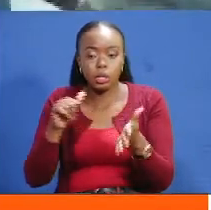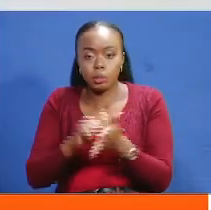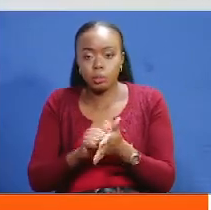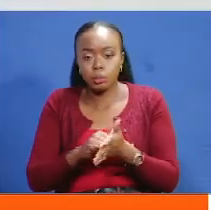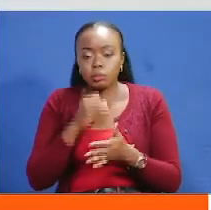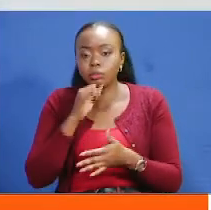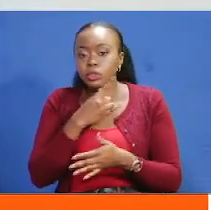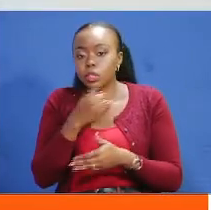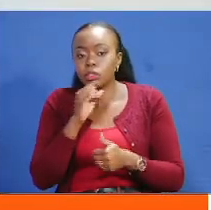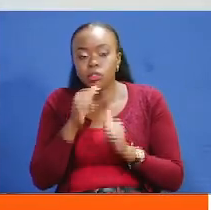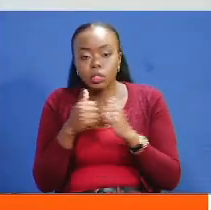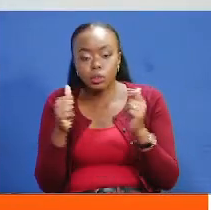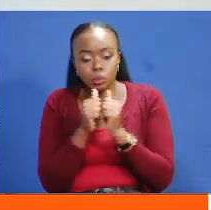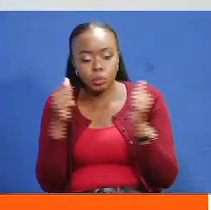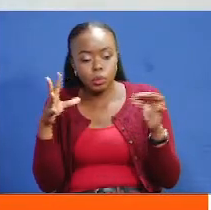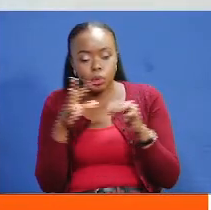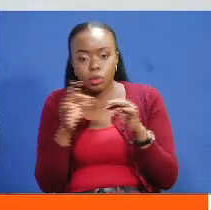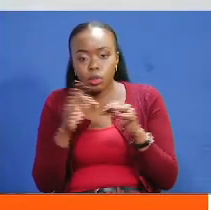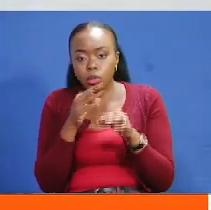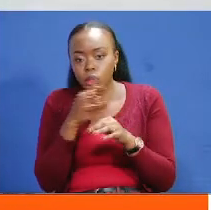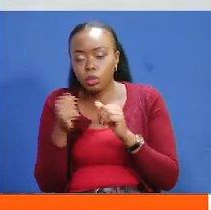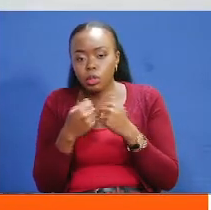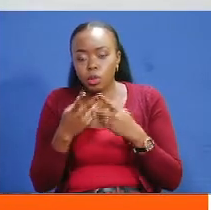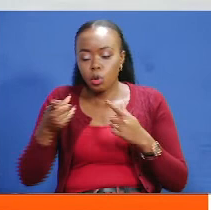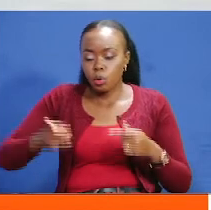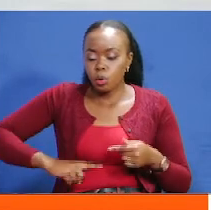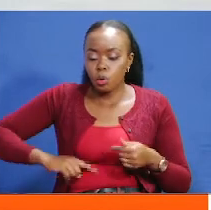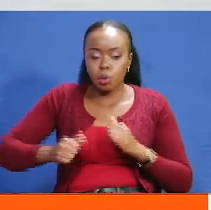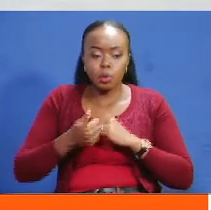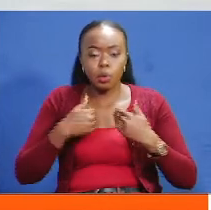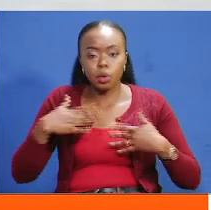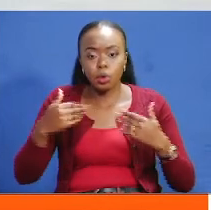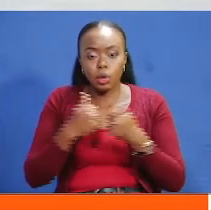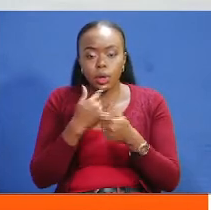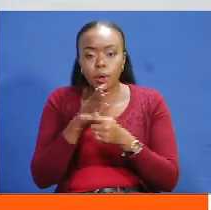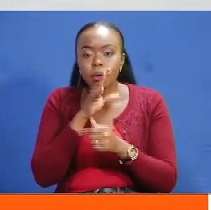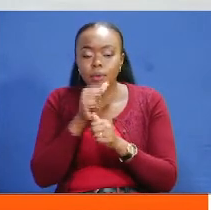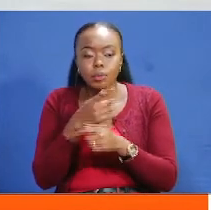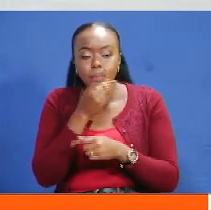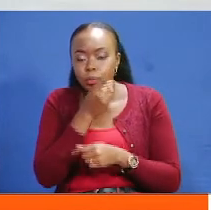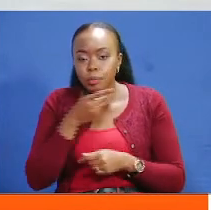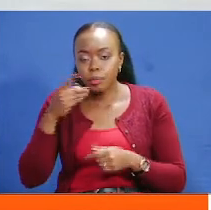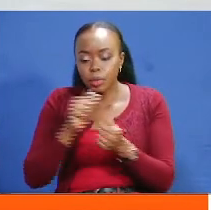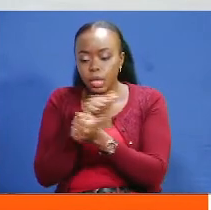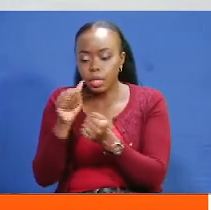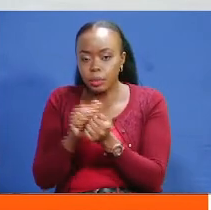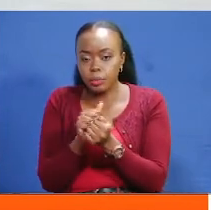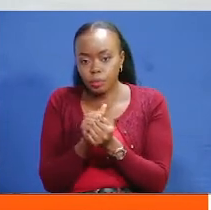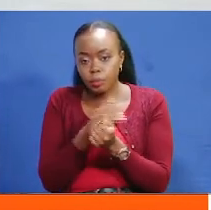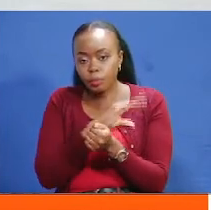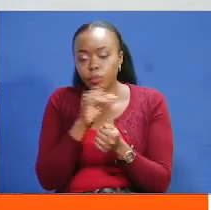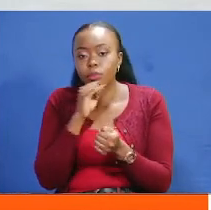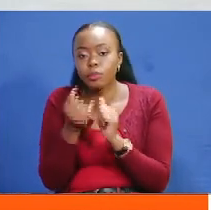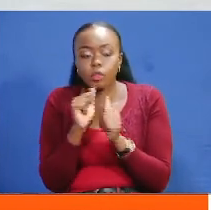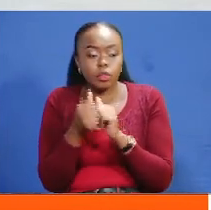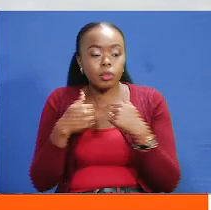hilo. There is an adverse effect of anger which has been caused by famine in the area,